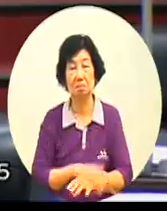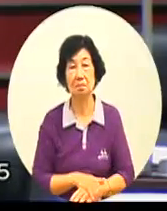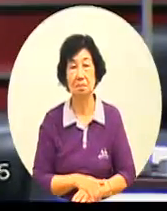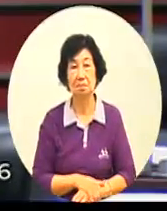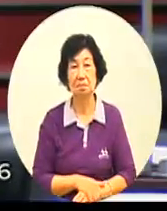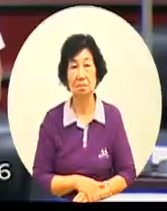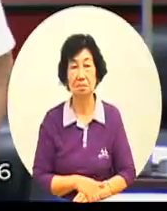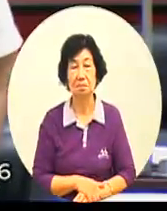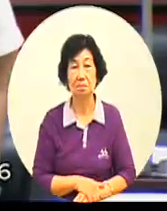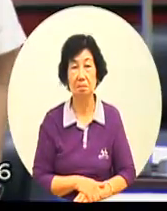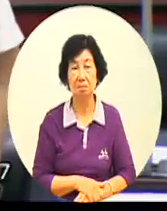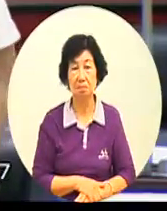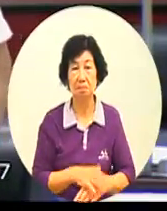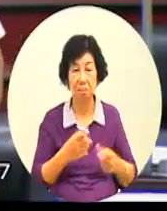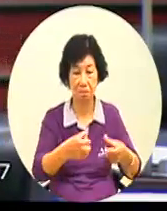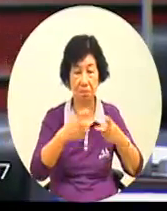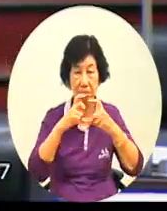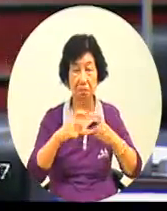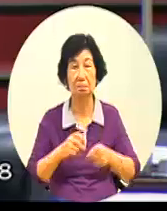复啊。